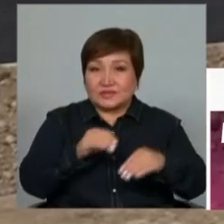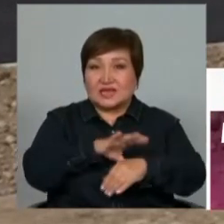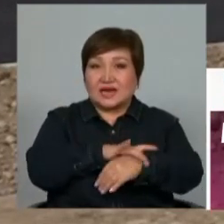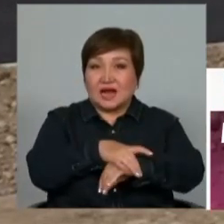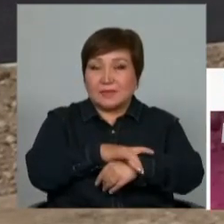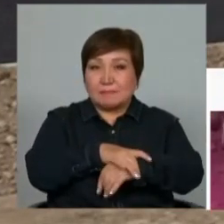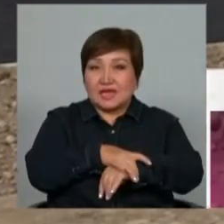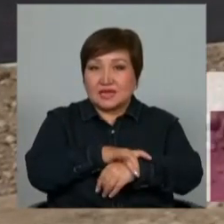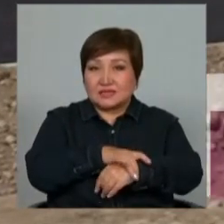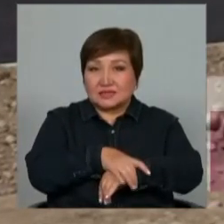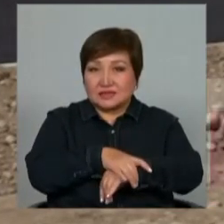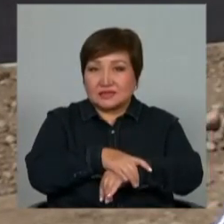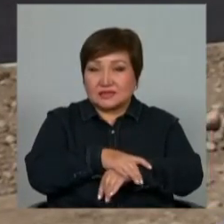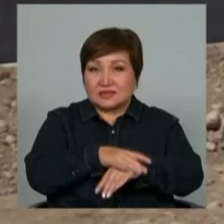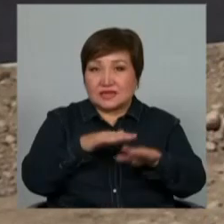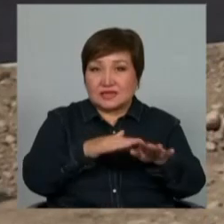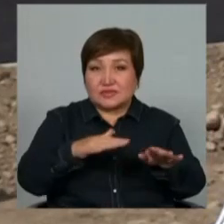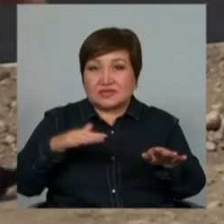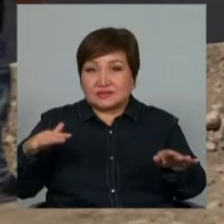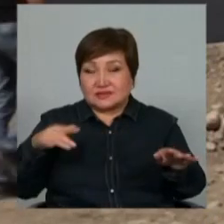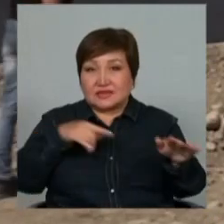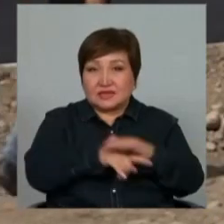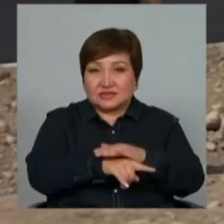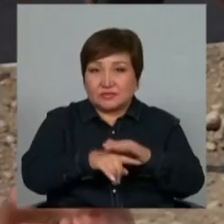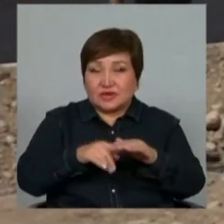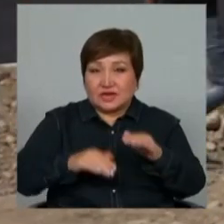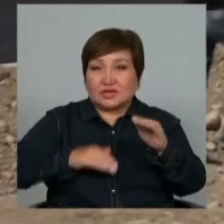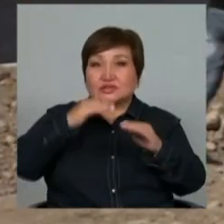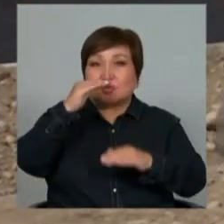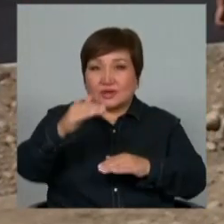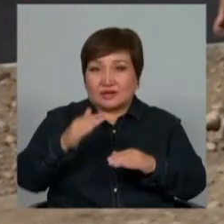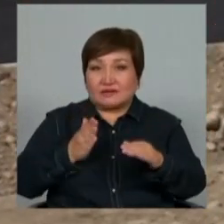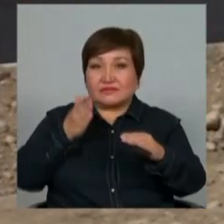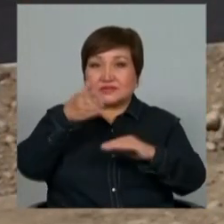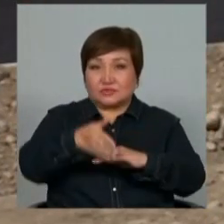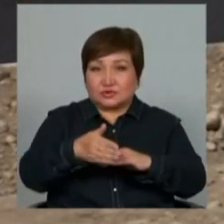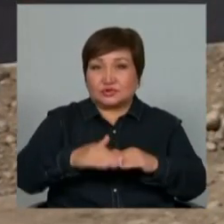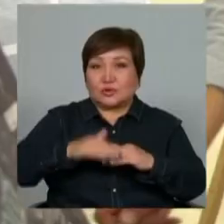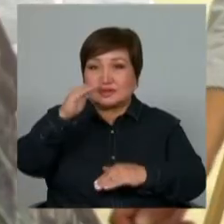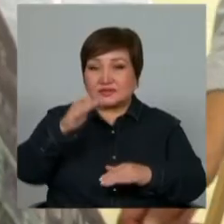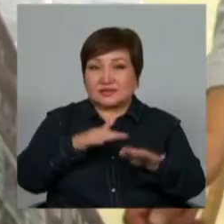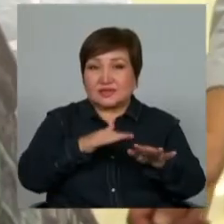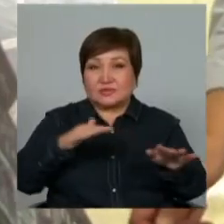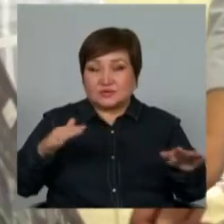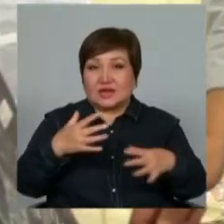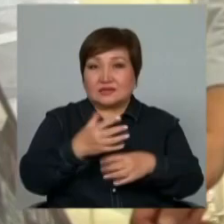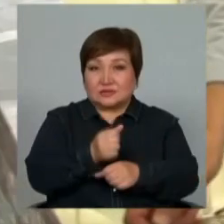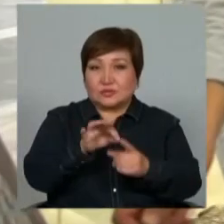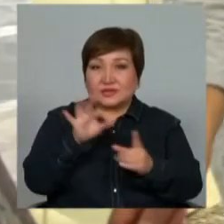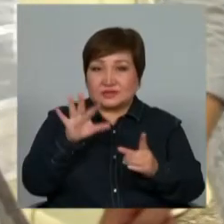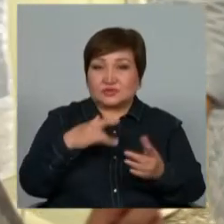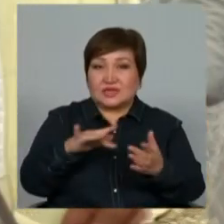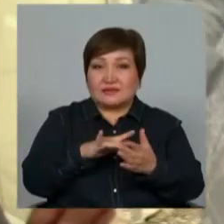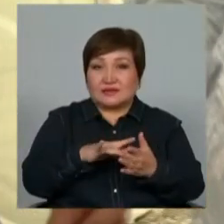Райымбектің кептелісінен қашып жоғарға шығады. Жоғарыдан енді осы жоғарының кептелісін азайту мақсаты. Одан бөлек қала әкімі